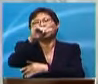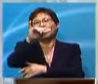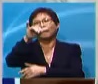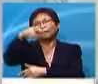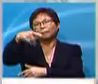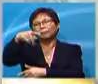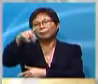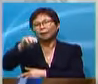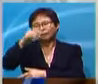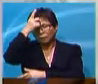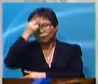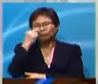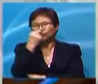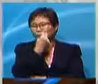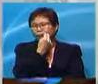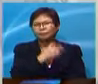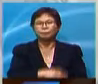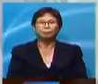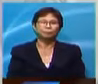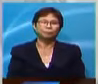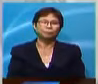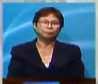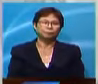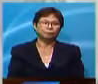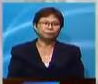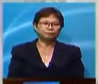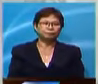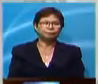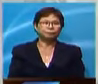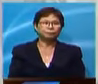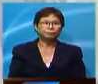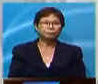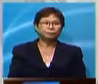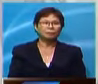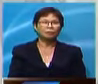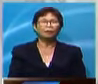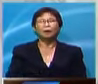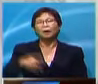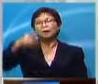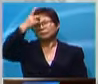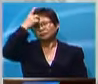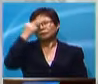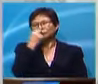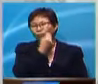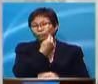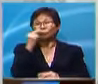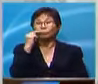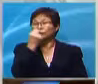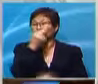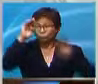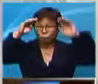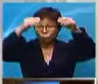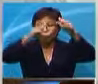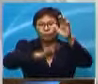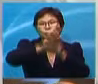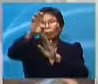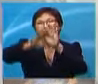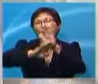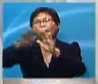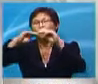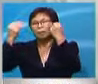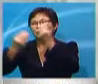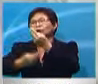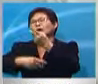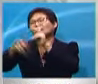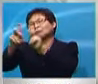Menteri selaku Perdana Menteri Malaysia yang selama ini memberikan tumpuan kepada pembangunan masyarakat luar Bandar